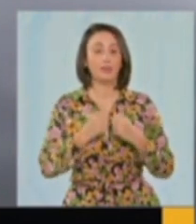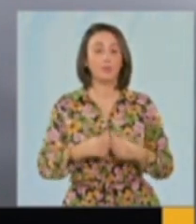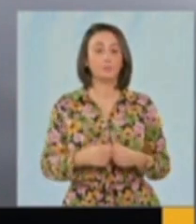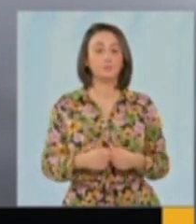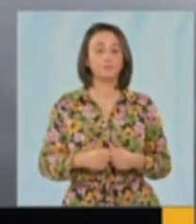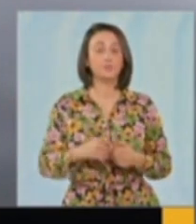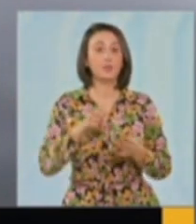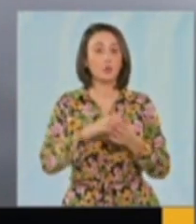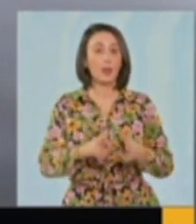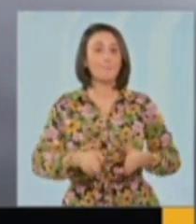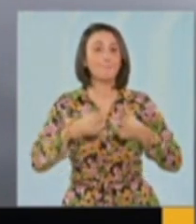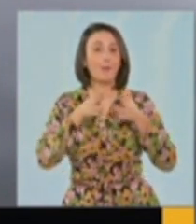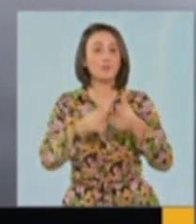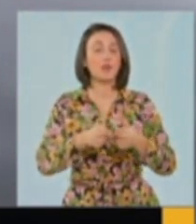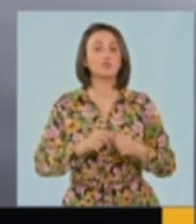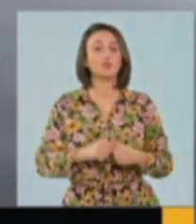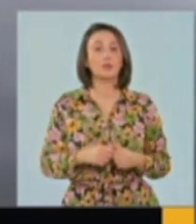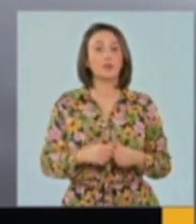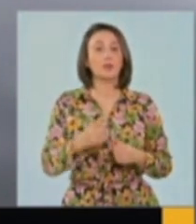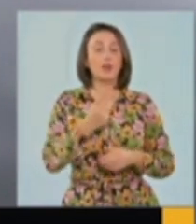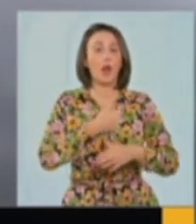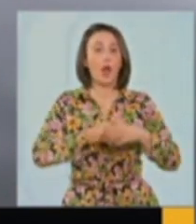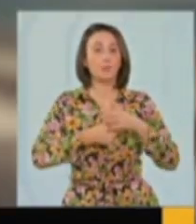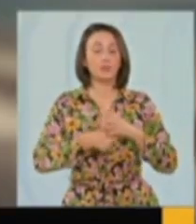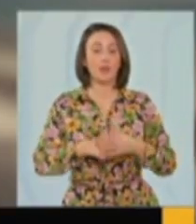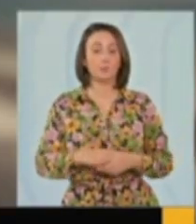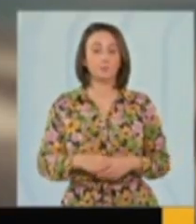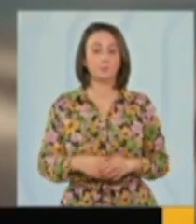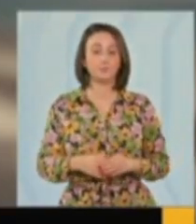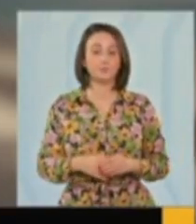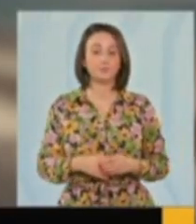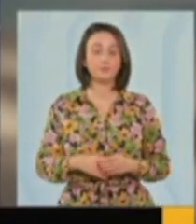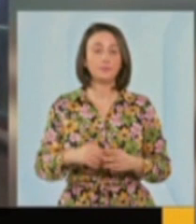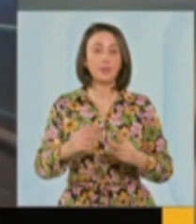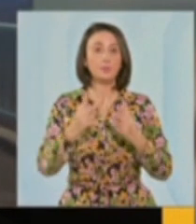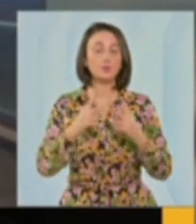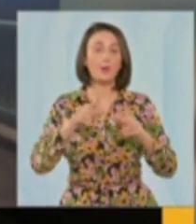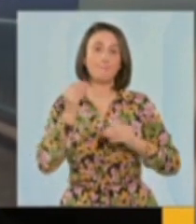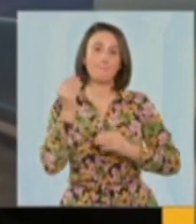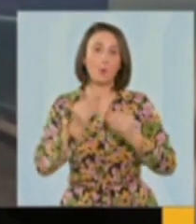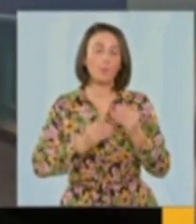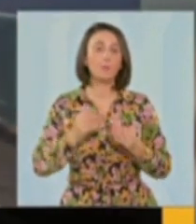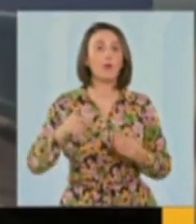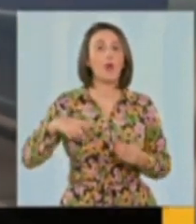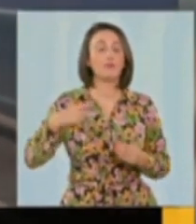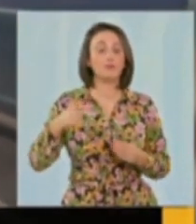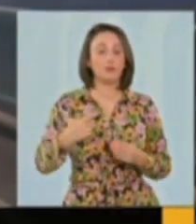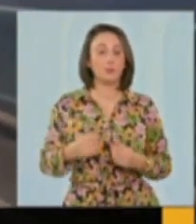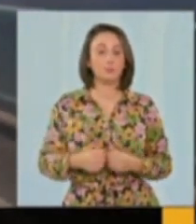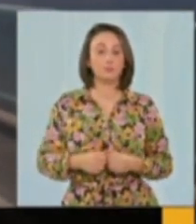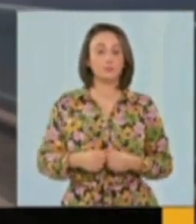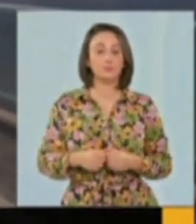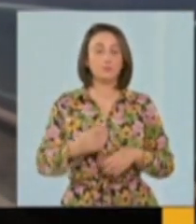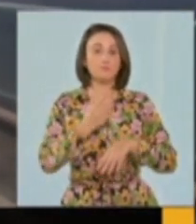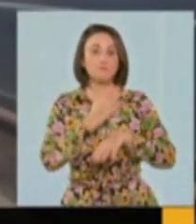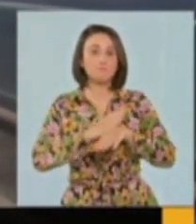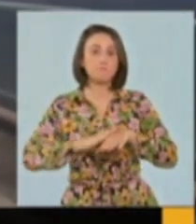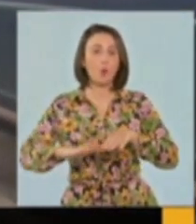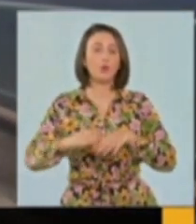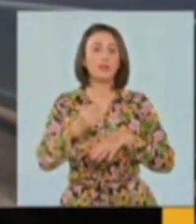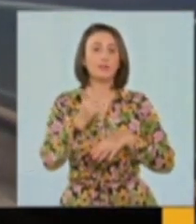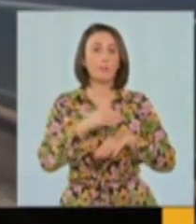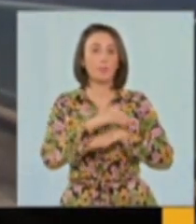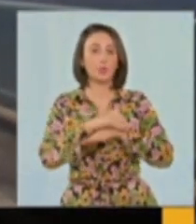în zona pasajului Sălăjan din capitală. Principala problemă ar fi fost poleiul de